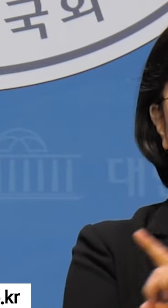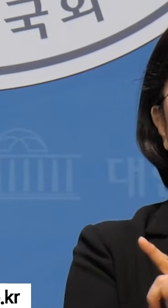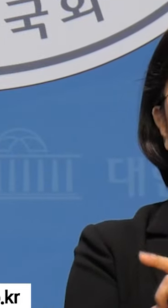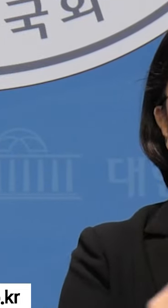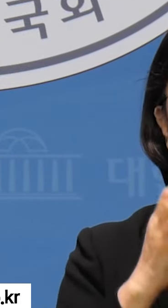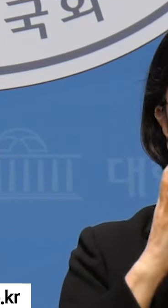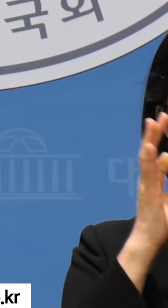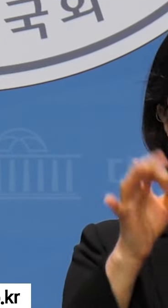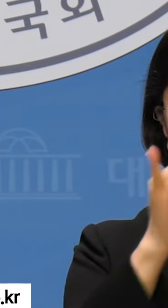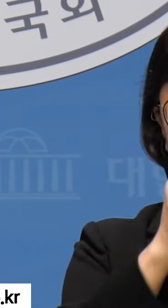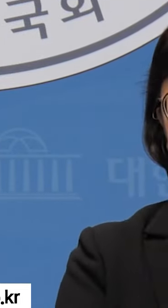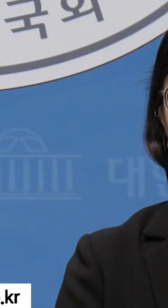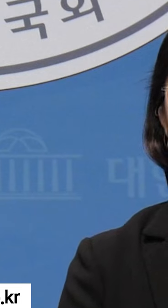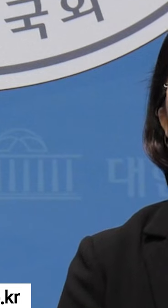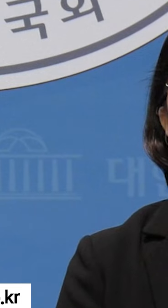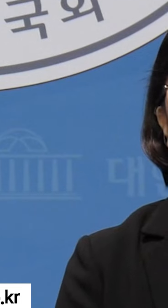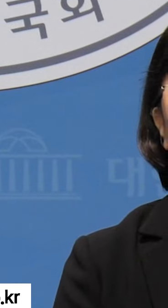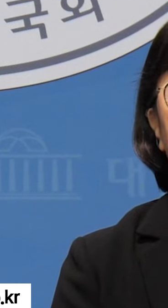정치개혁에 힘썼습니다.